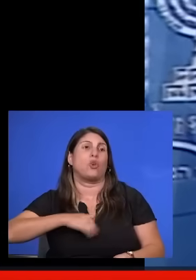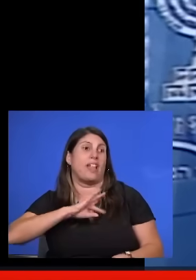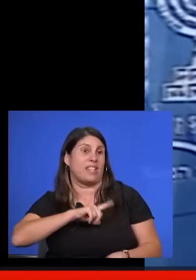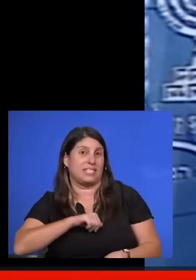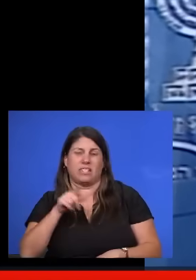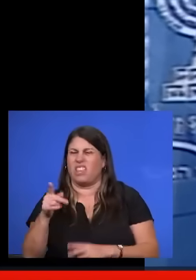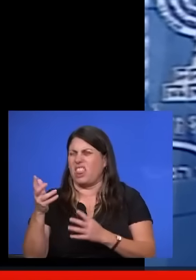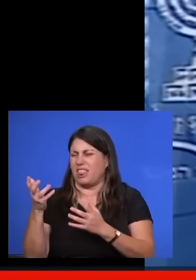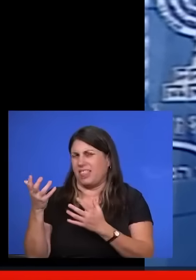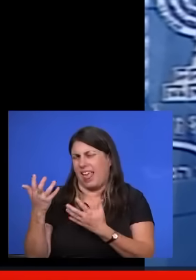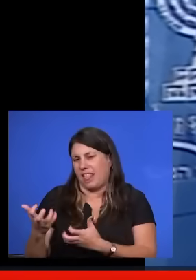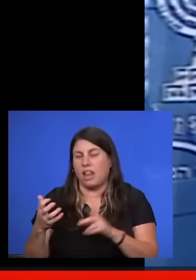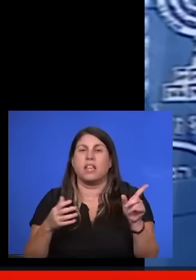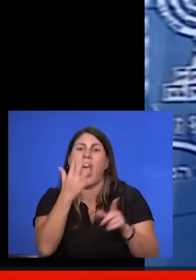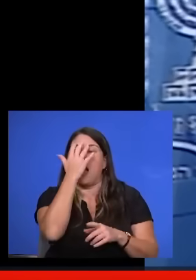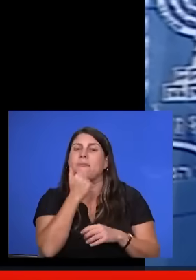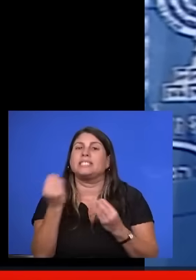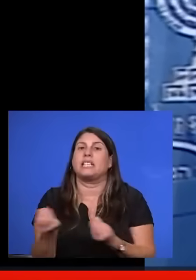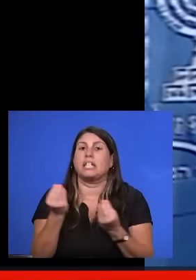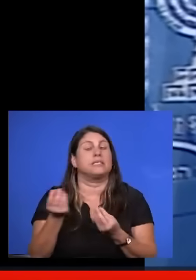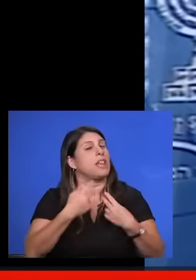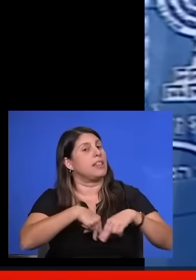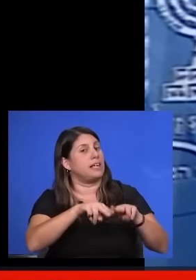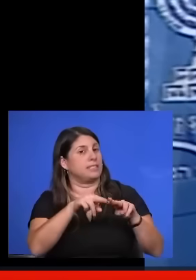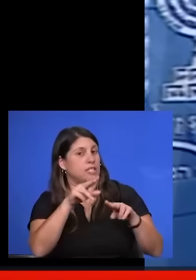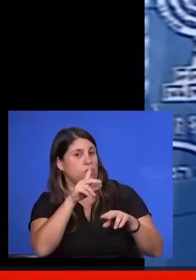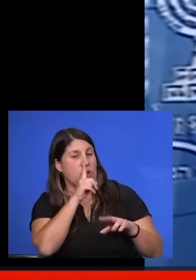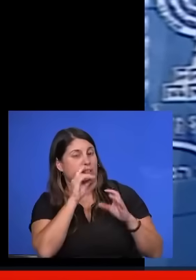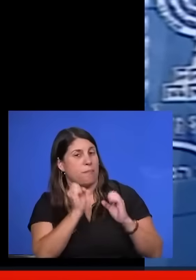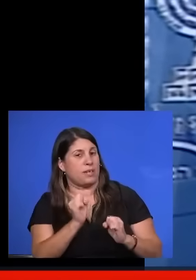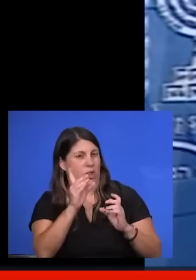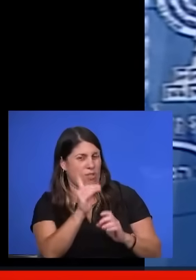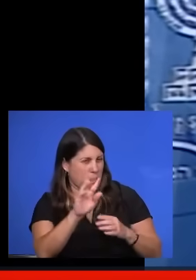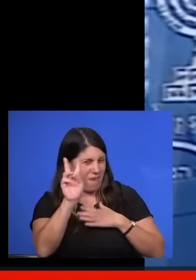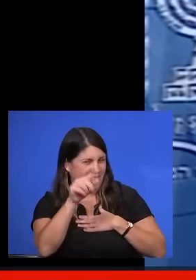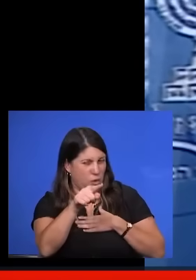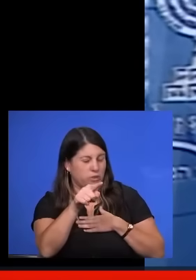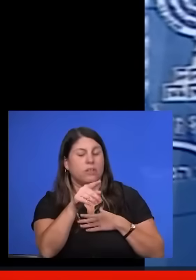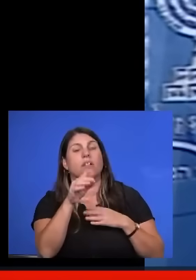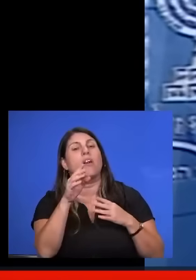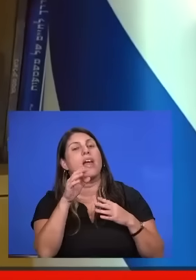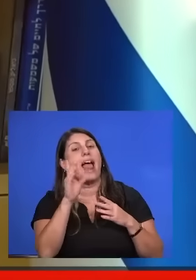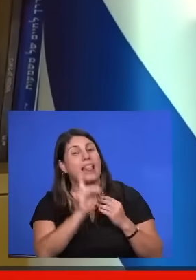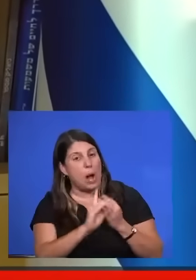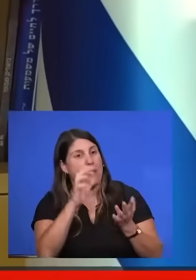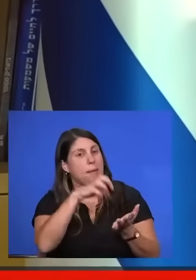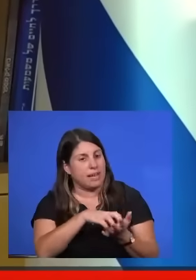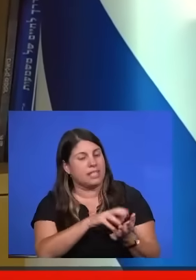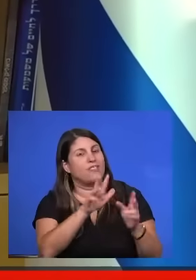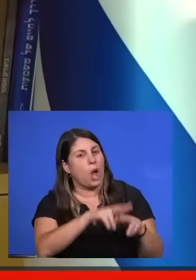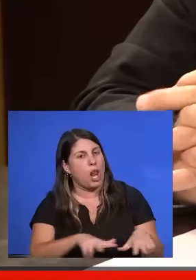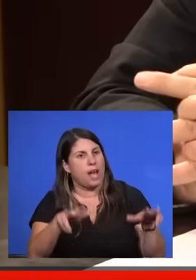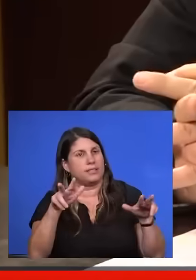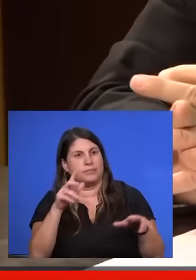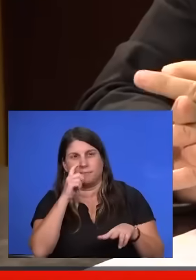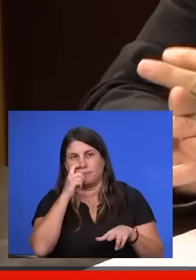ההבטחות. אנחנו נחזיר את השקט והביטחון לדרום, למרכז ולכל חלקי הארץ. את